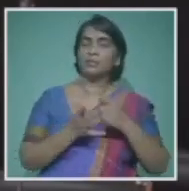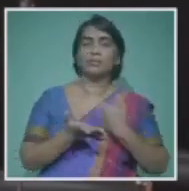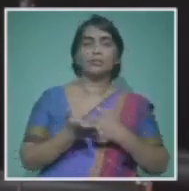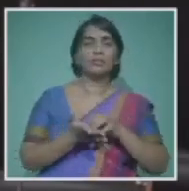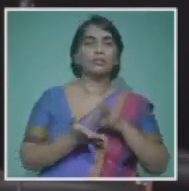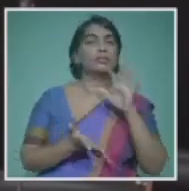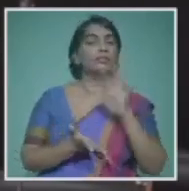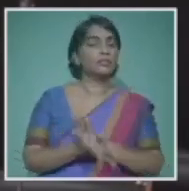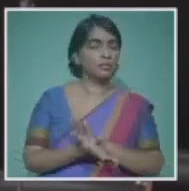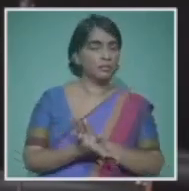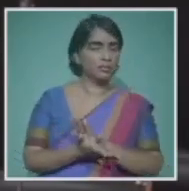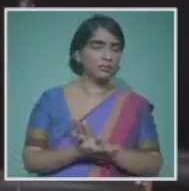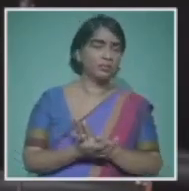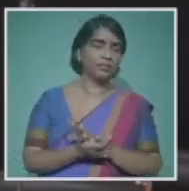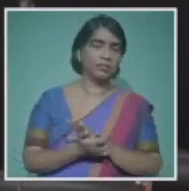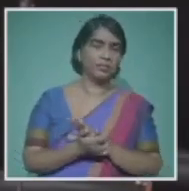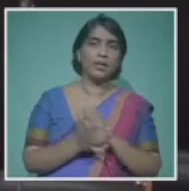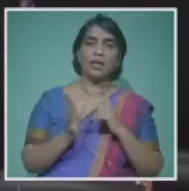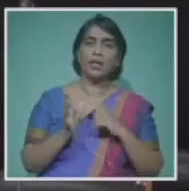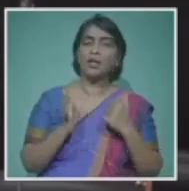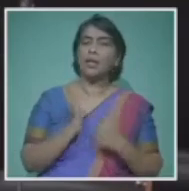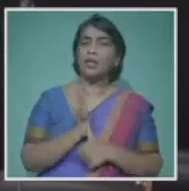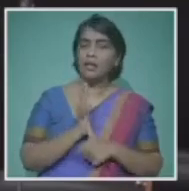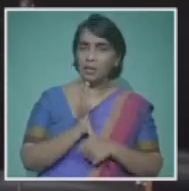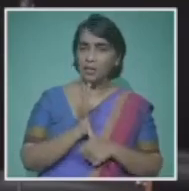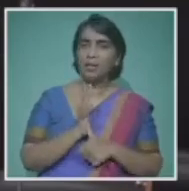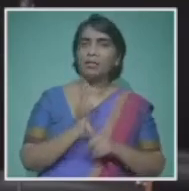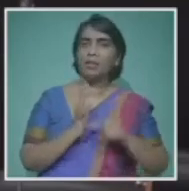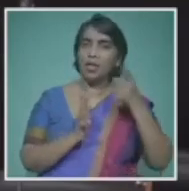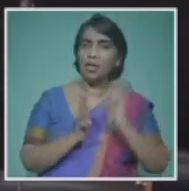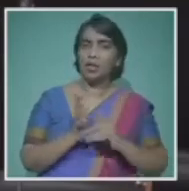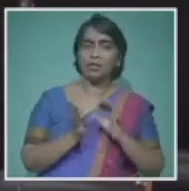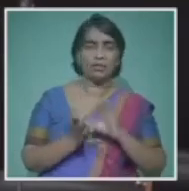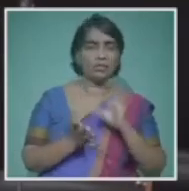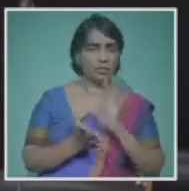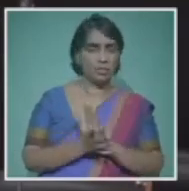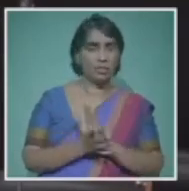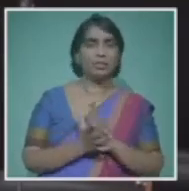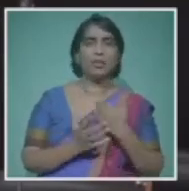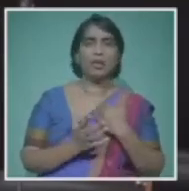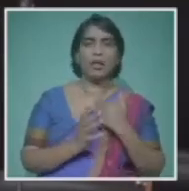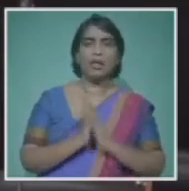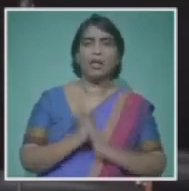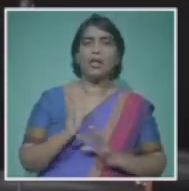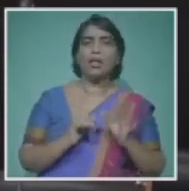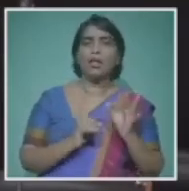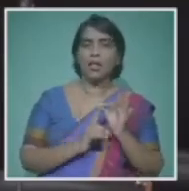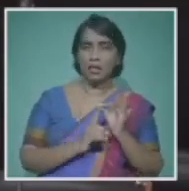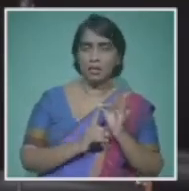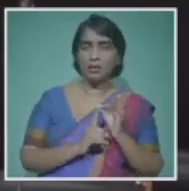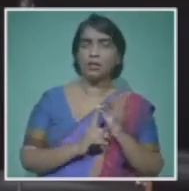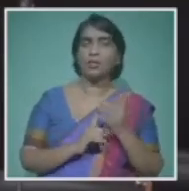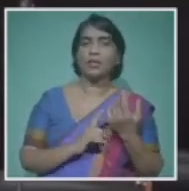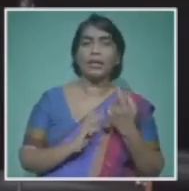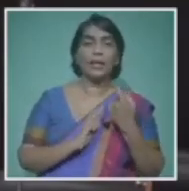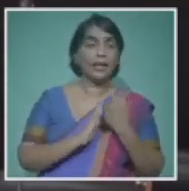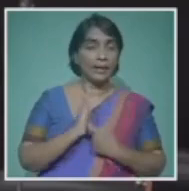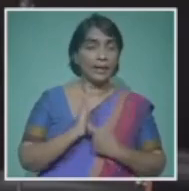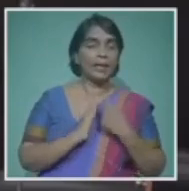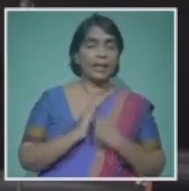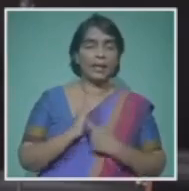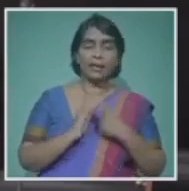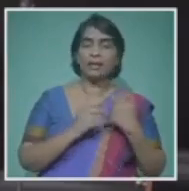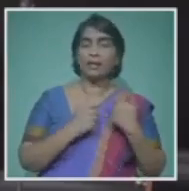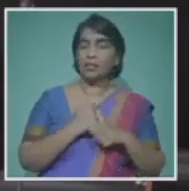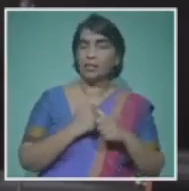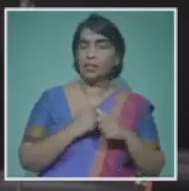කිරීමේ පනත කෙටුම් පතට අනුමැතිය දීලා තියෙන්නේ. අපේ ඇමතිතුමා නීති සම්පාදක